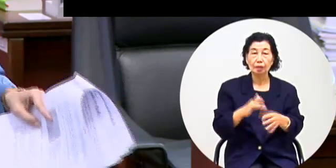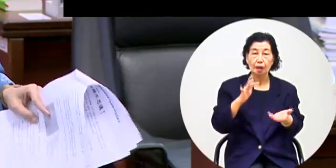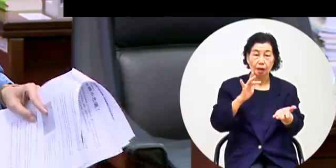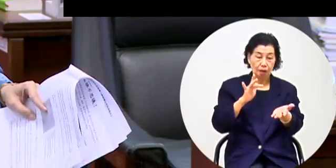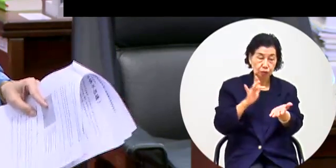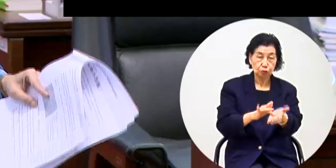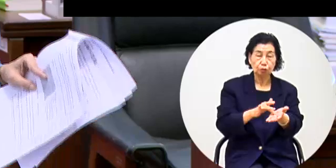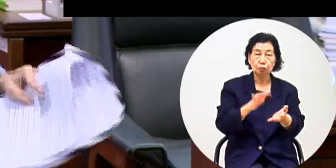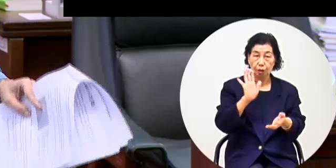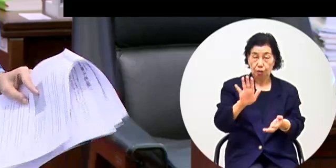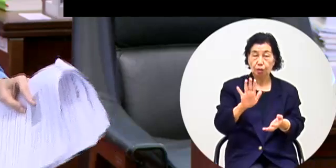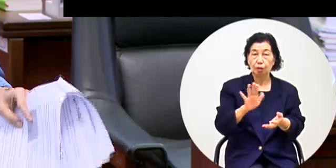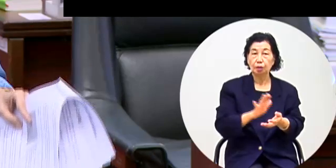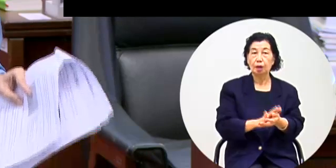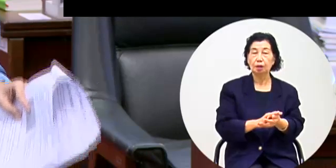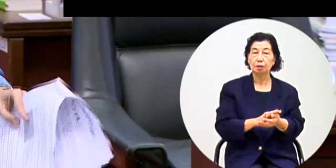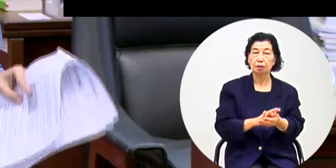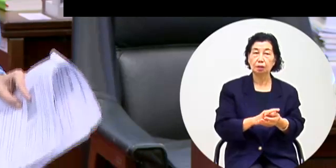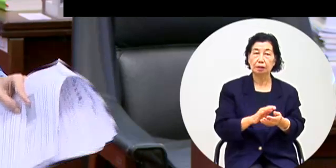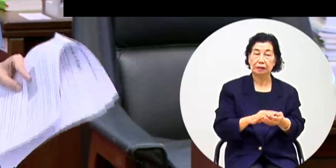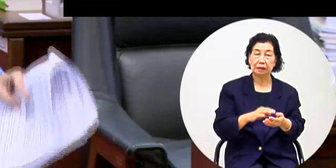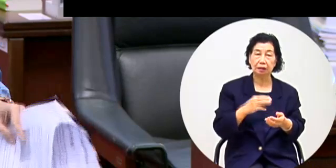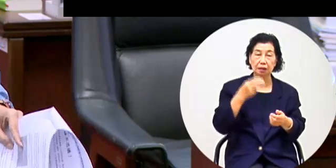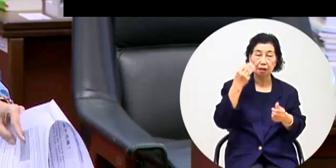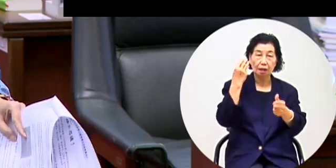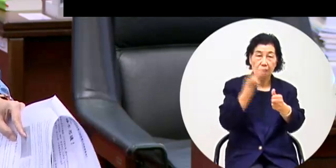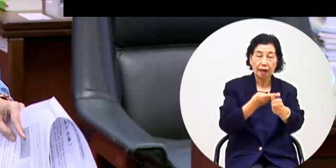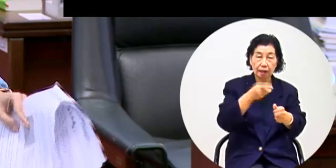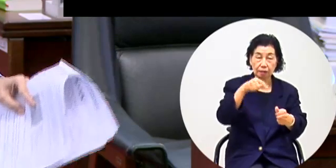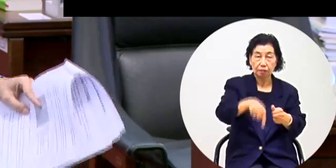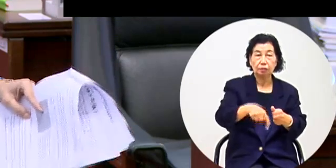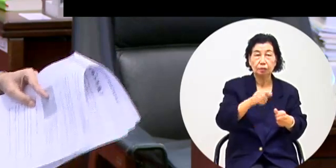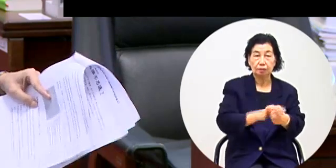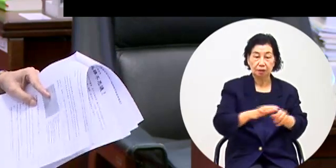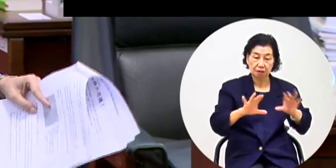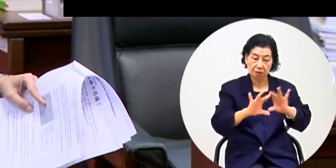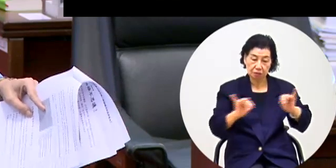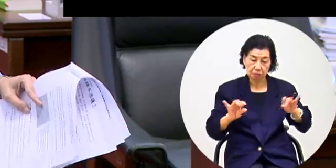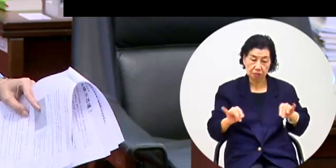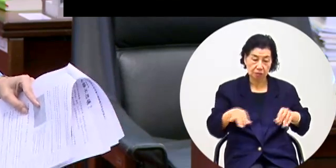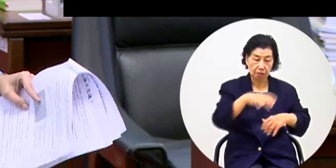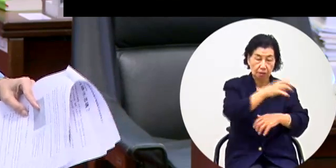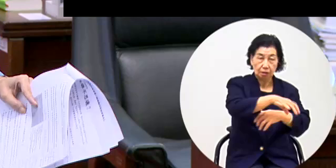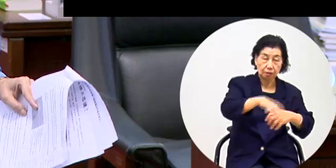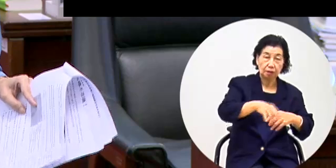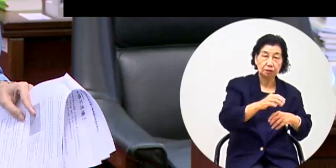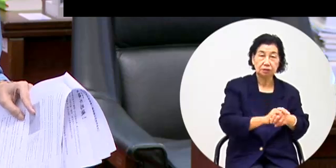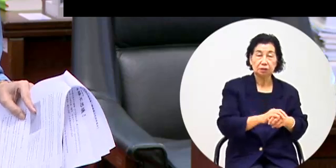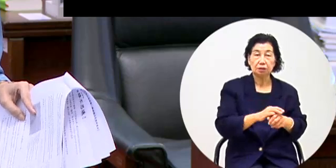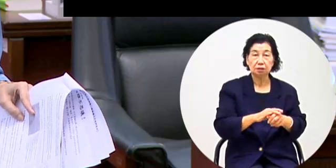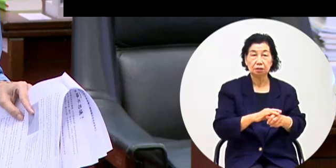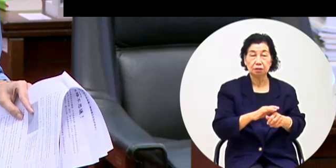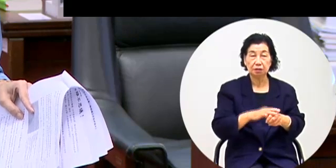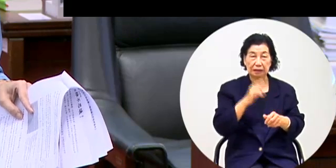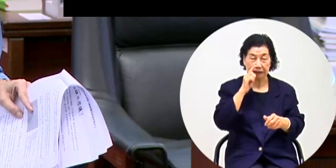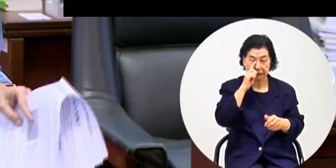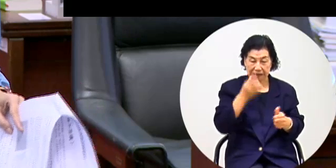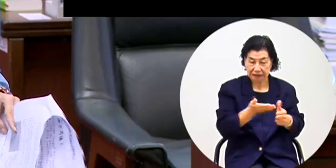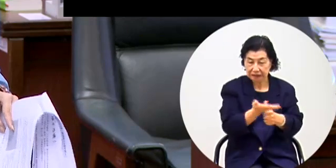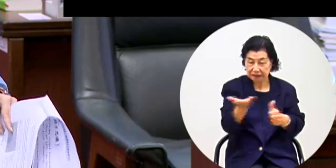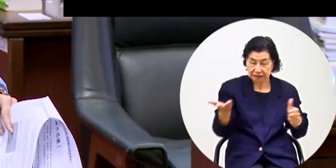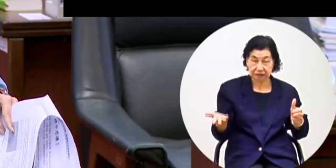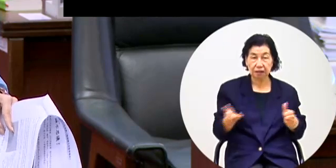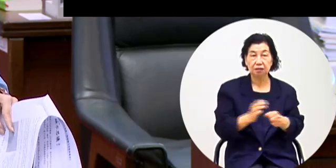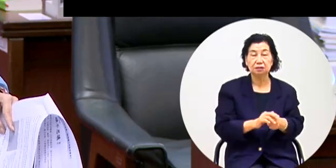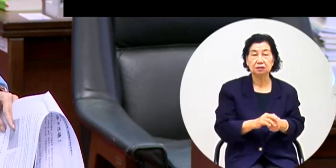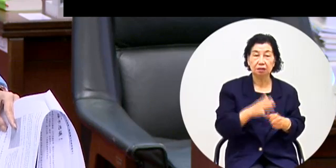东西放在那边越久，对我们土地环境的污染就越大。那这些东西它不需要付一点的放